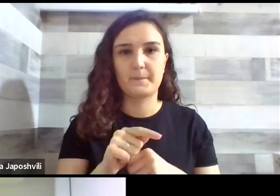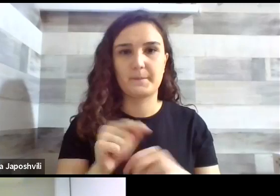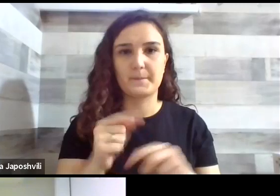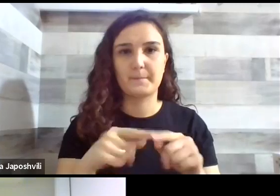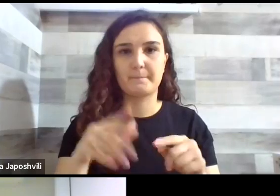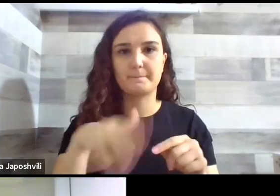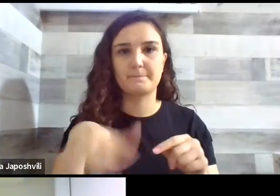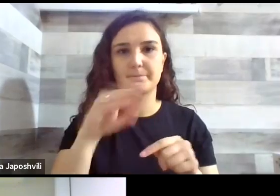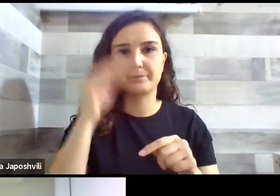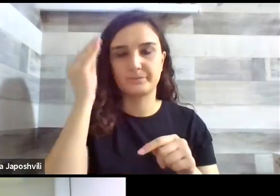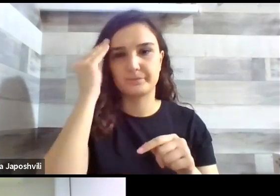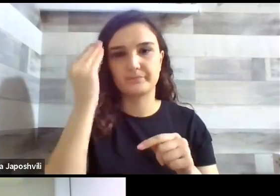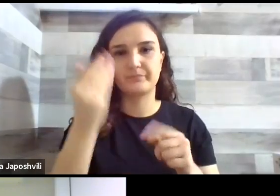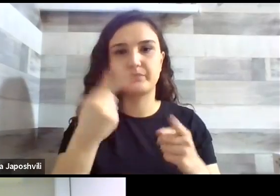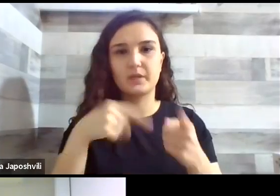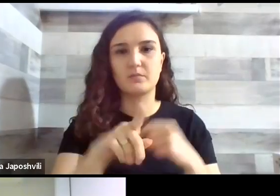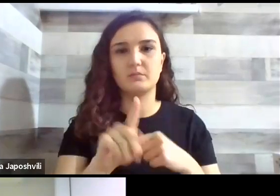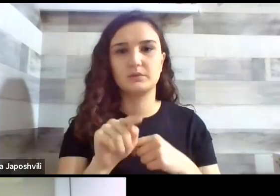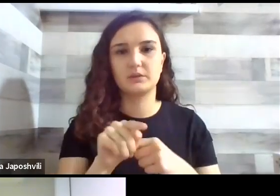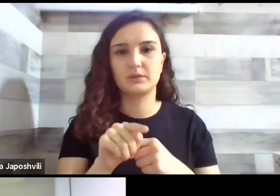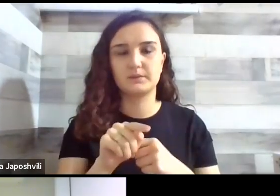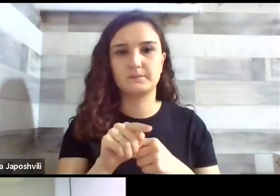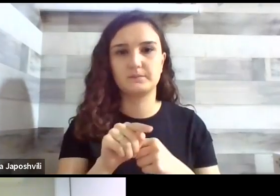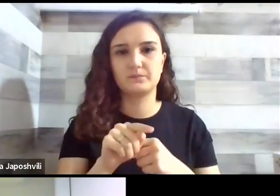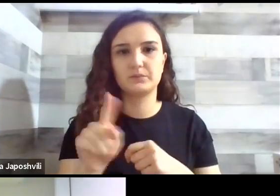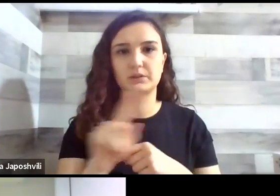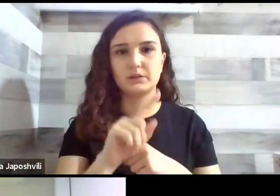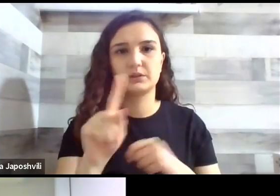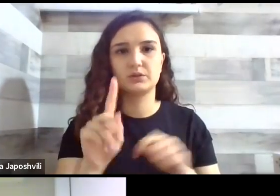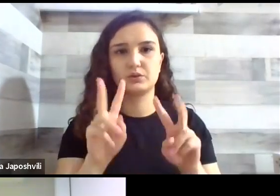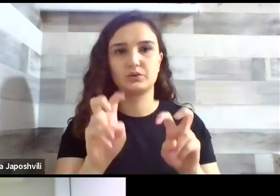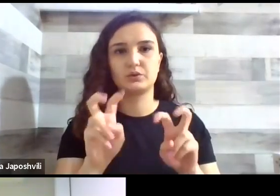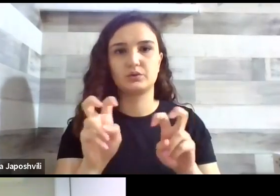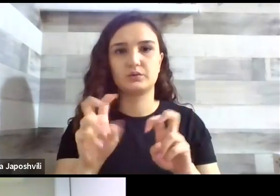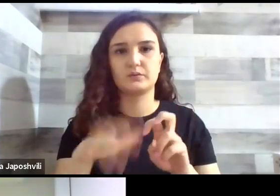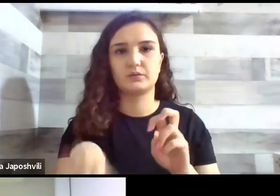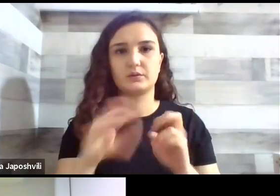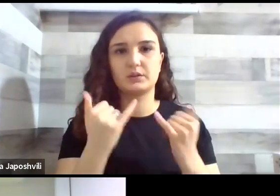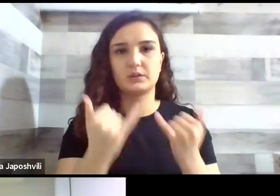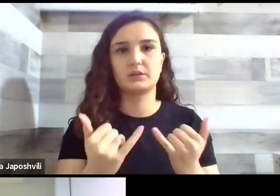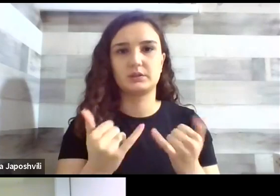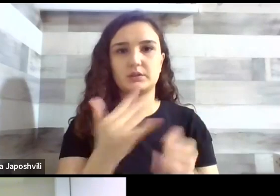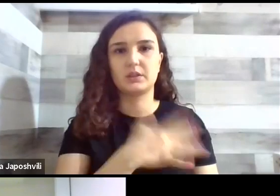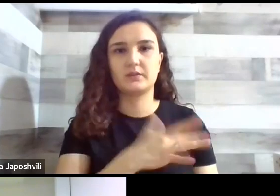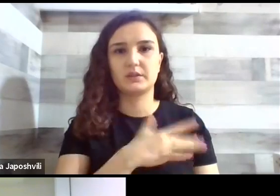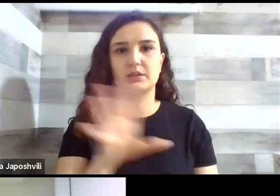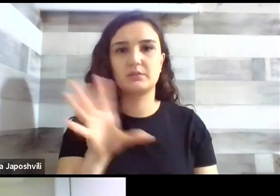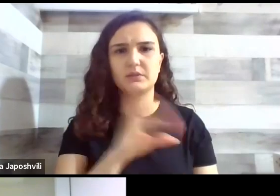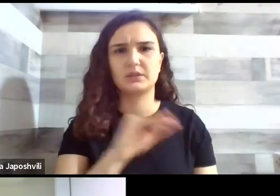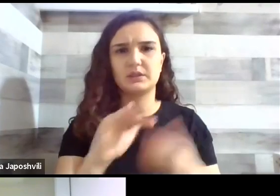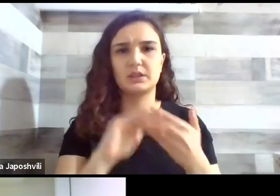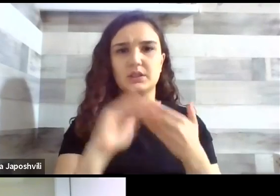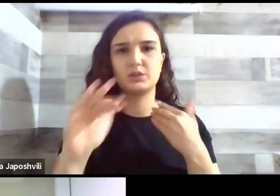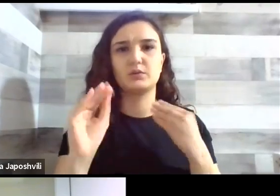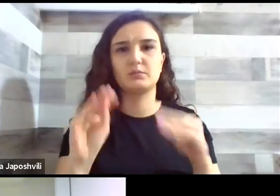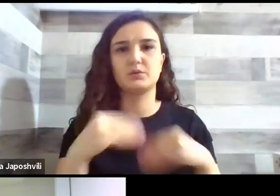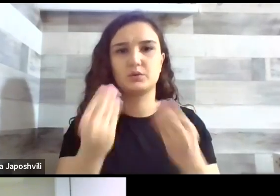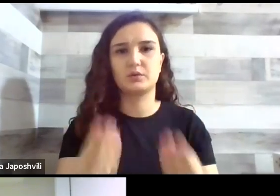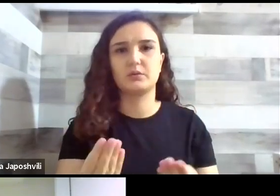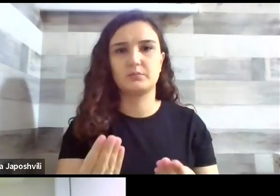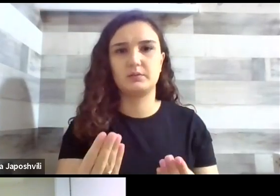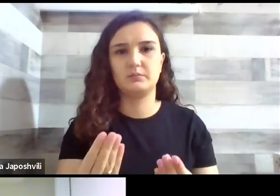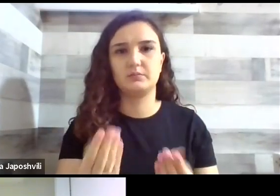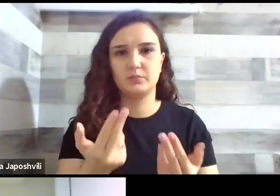ხედვიდან გამომდინარე, რას ნიშნავს დღეს სერვისების დისტანციურად მიწოდება,